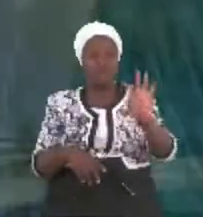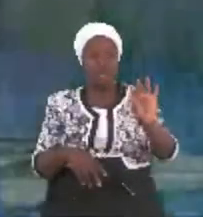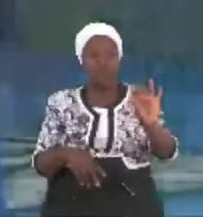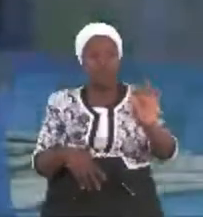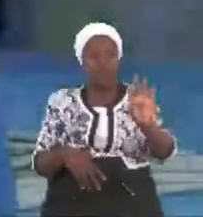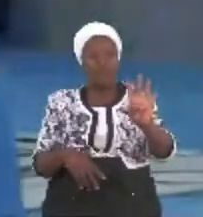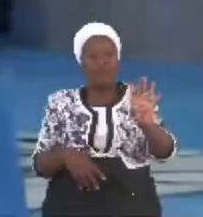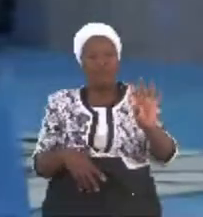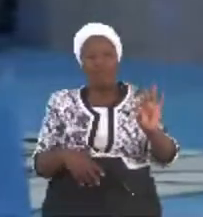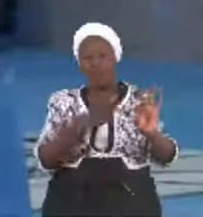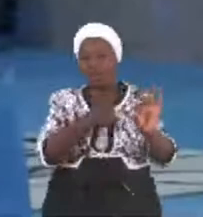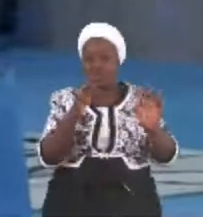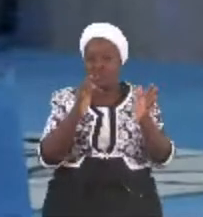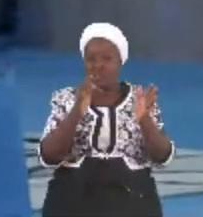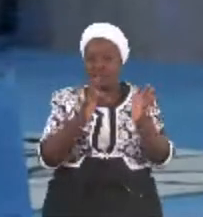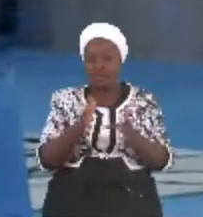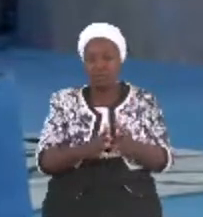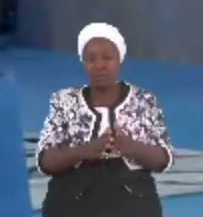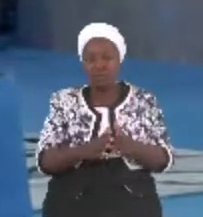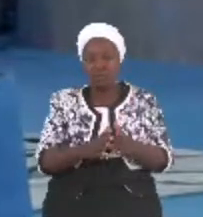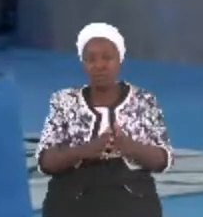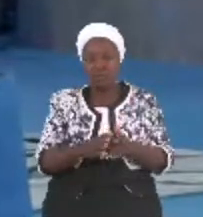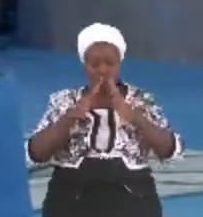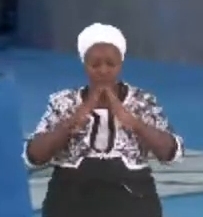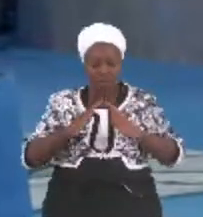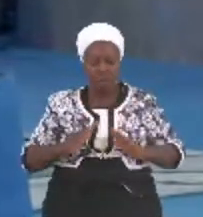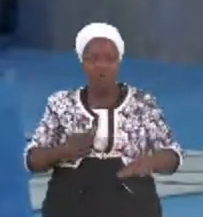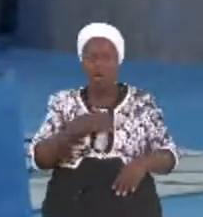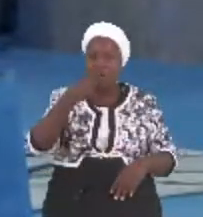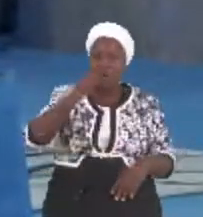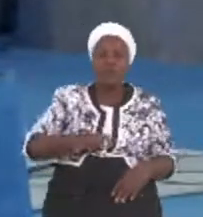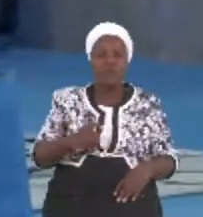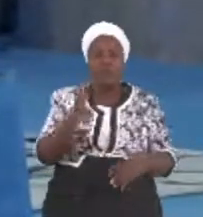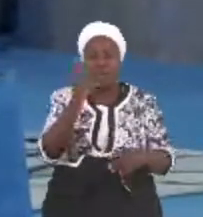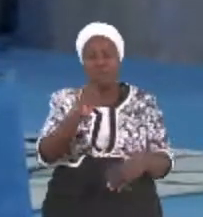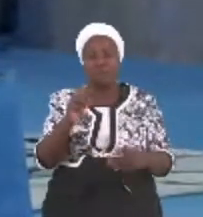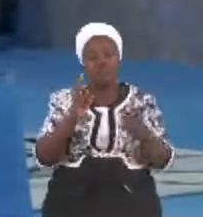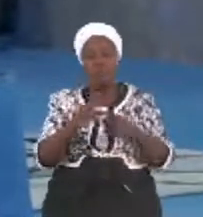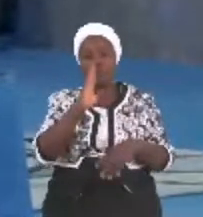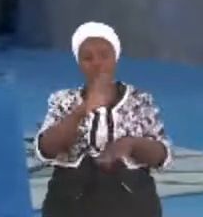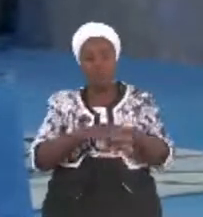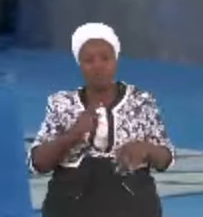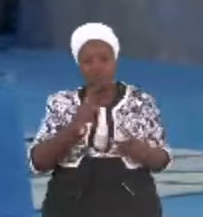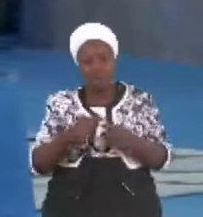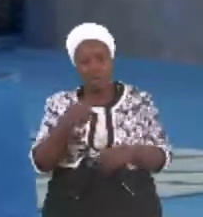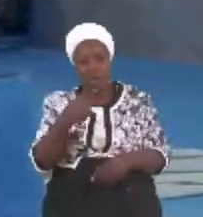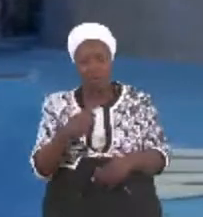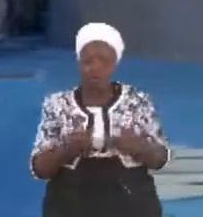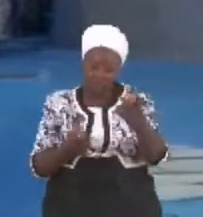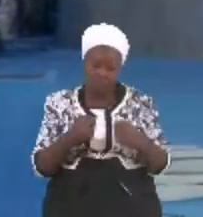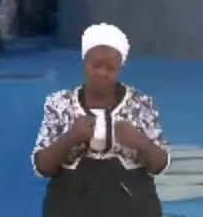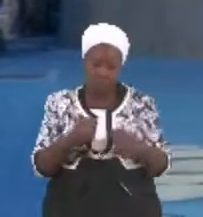Verset 49, Jésus s'arrêta et dit, appelez-le. Il dit,